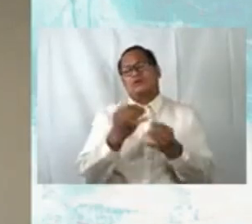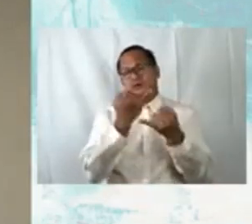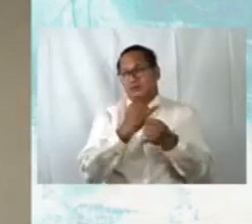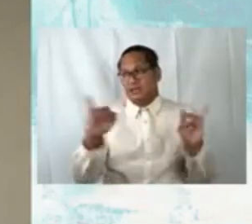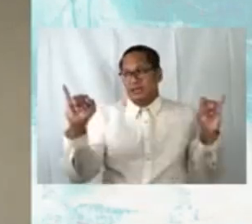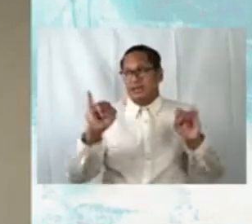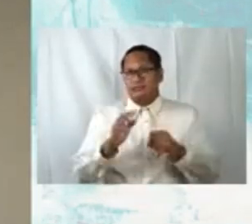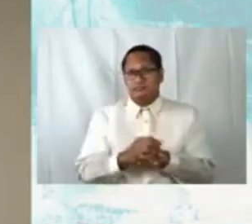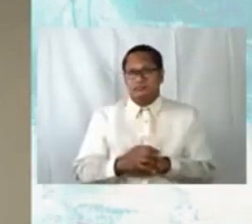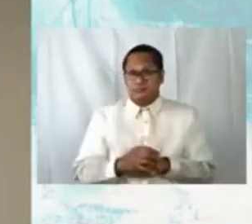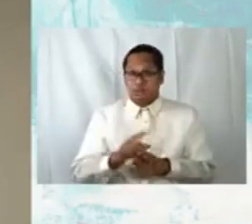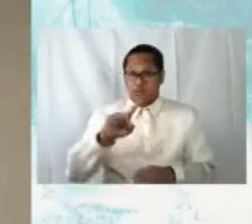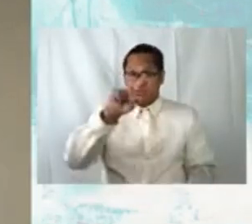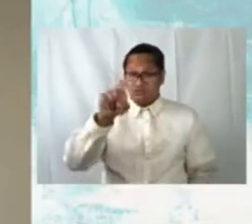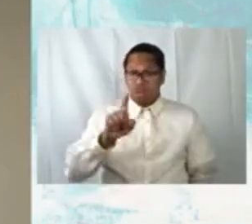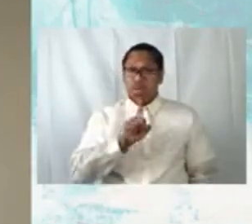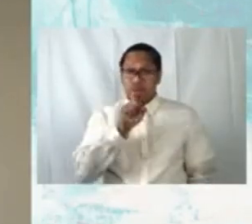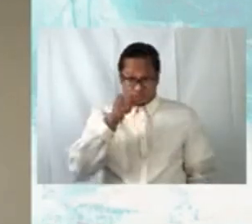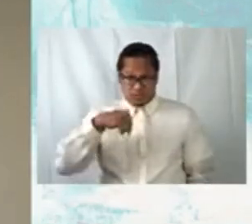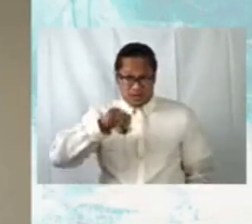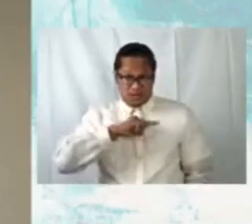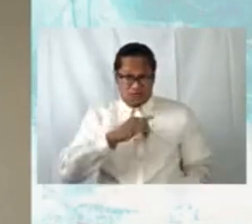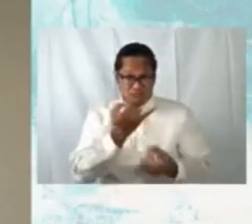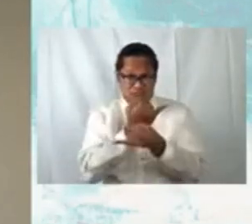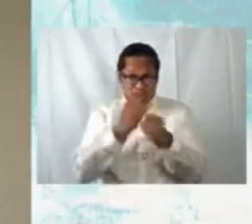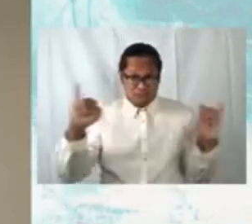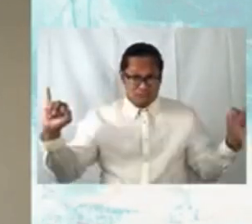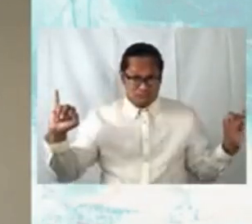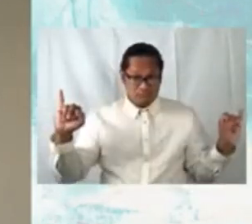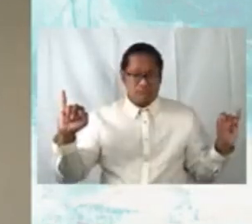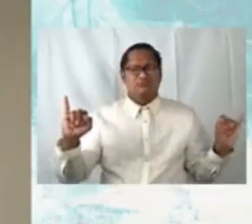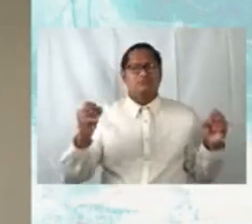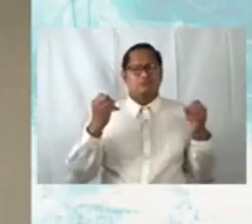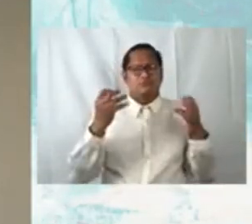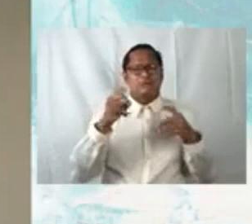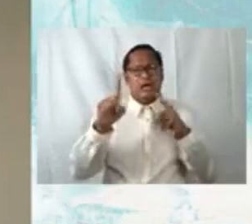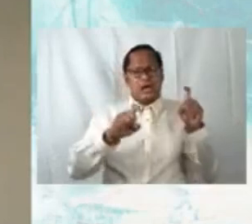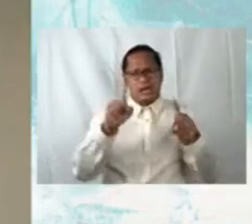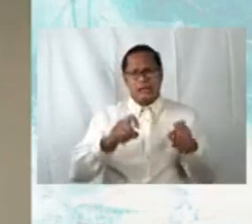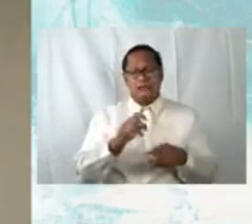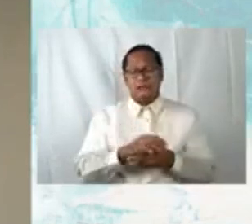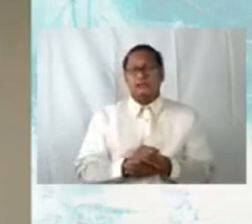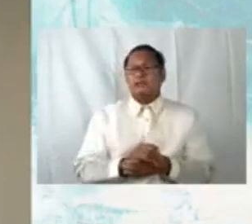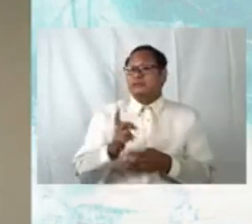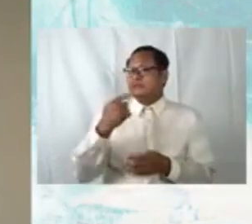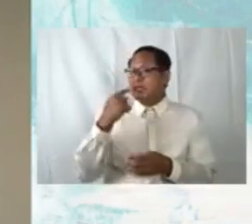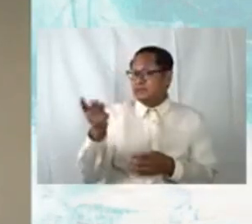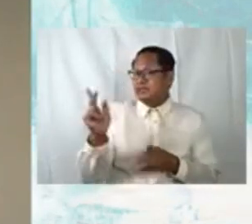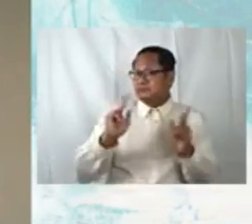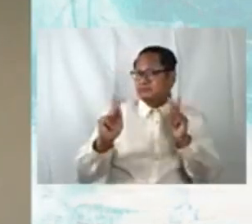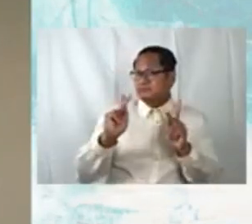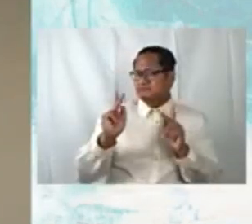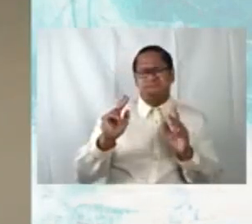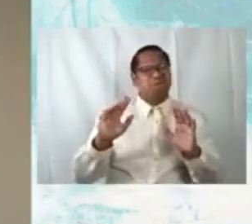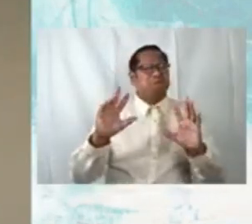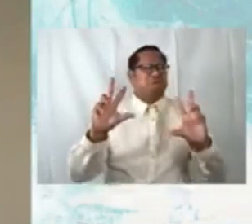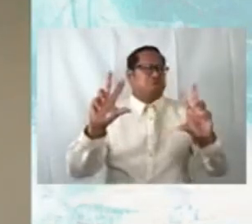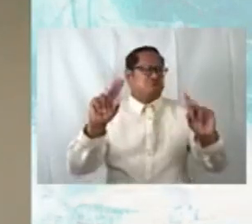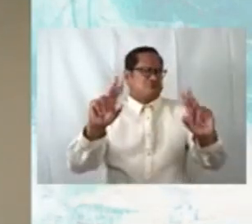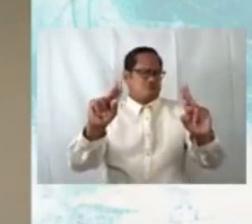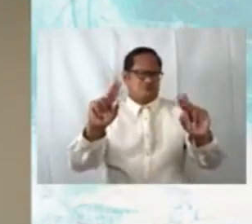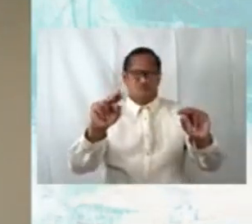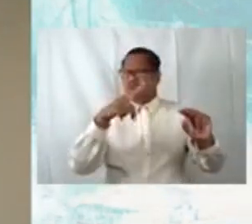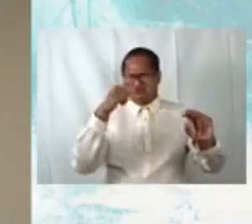Tunay ba tayong malaya? Laging tanong ng marami. Sabi ng iba, hindi, dahil hindi maginhawa ang